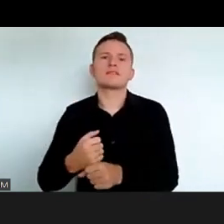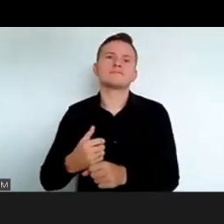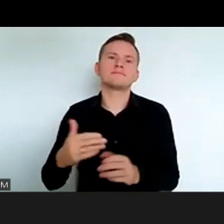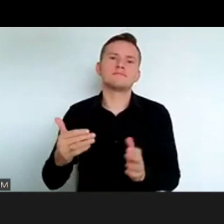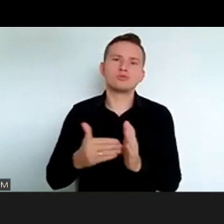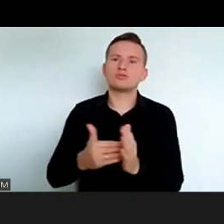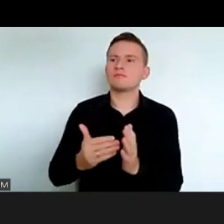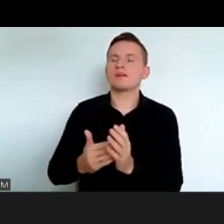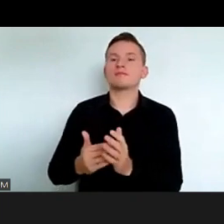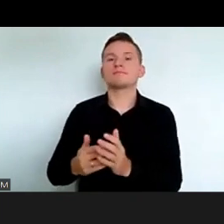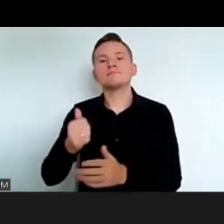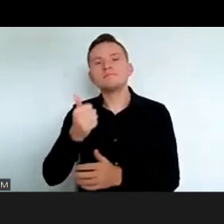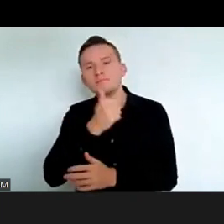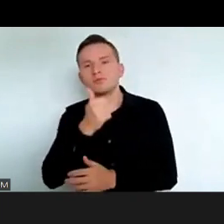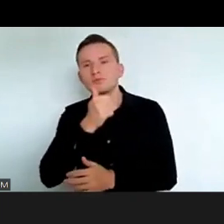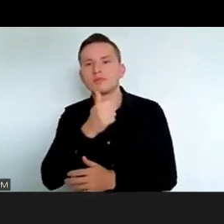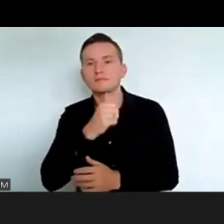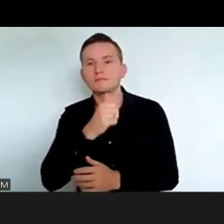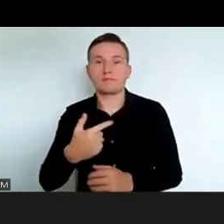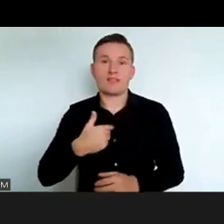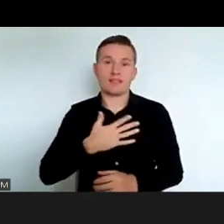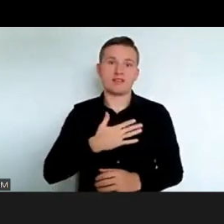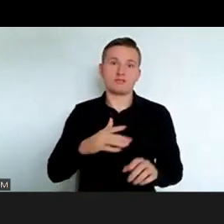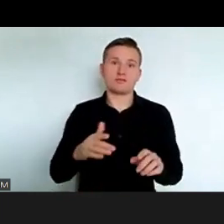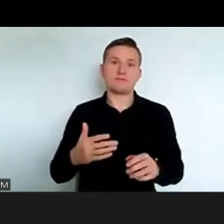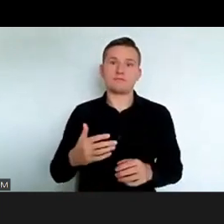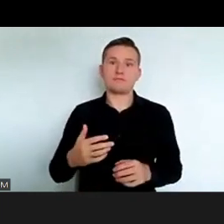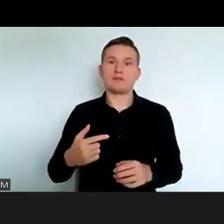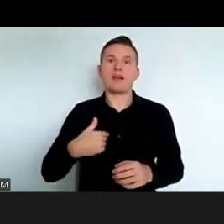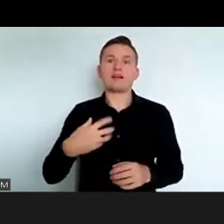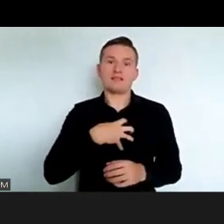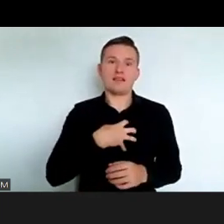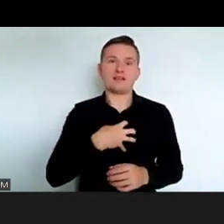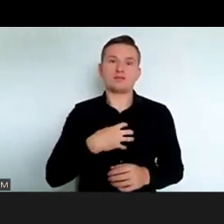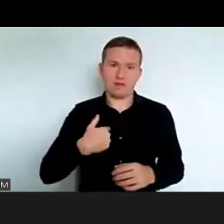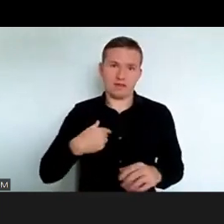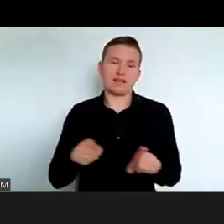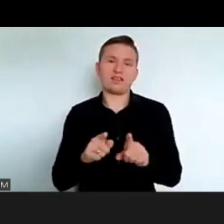im próbować. Ja też mam takiego ucznia, bo jestem dyrektorem, który prowadzi